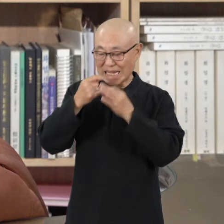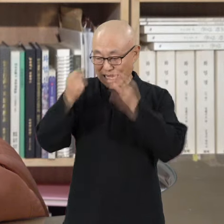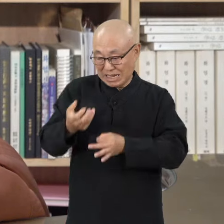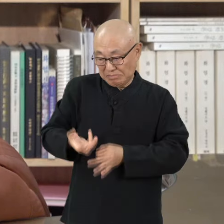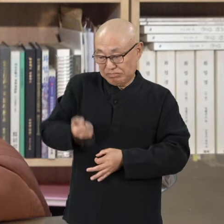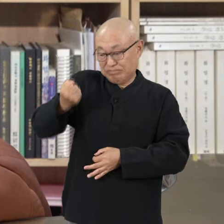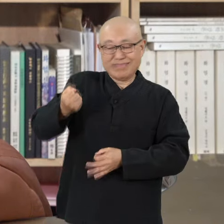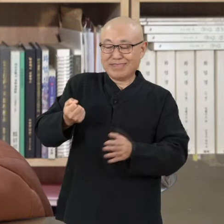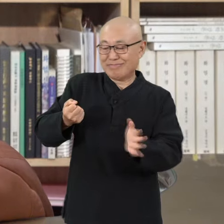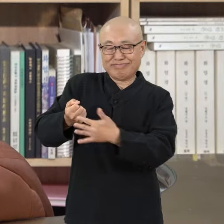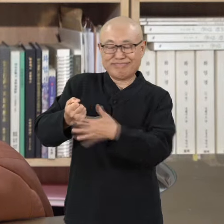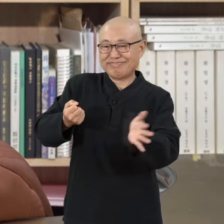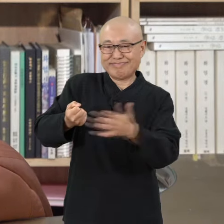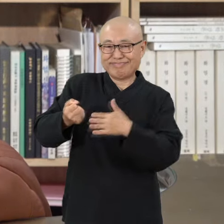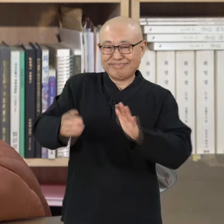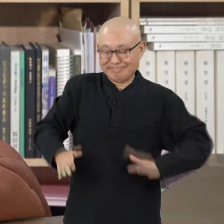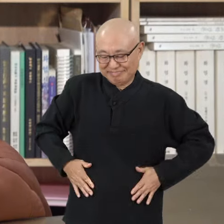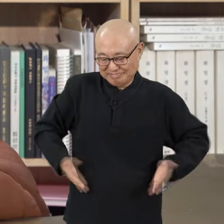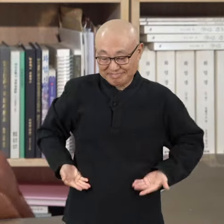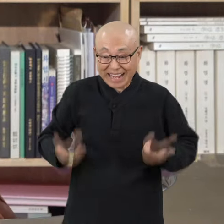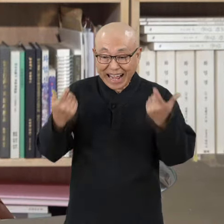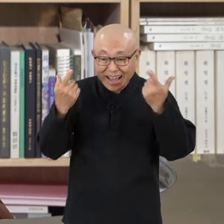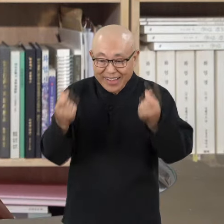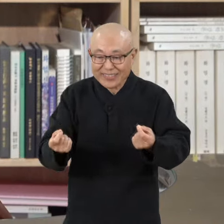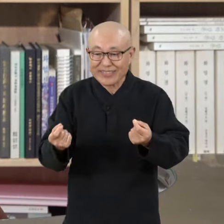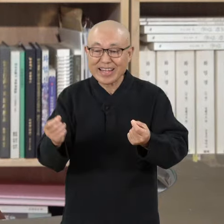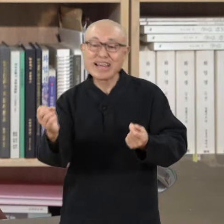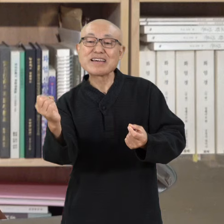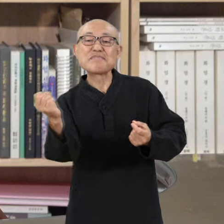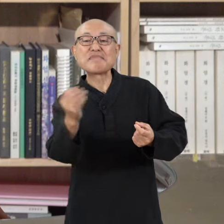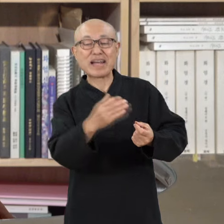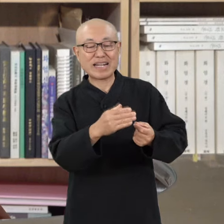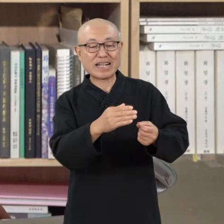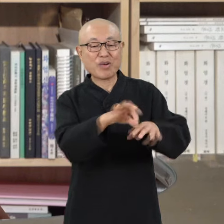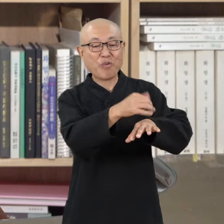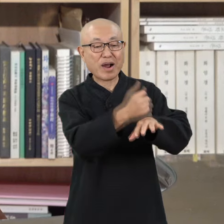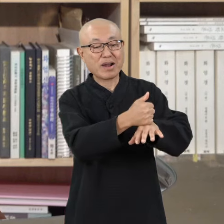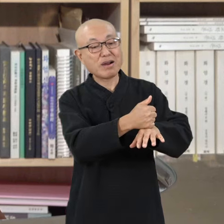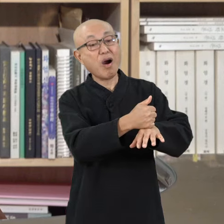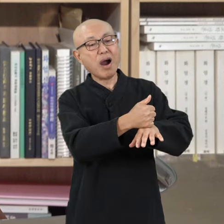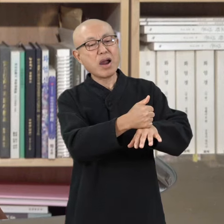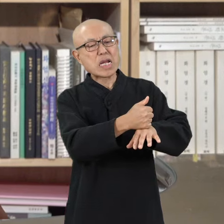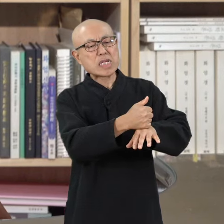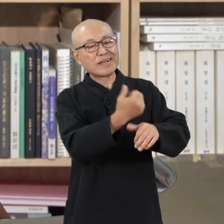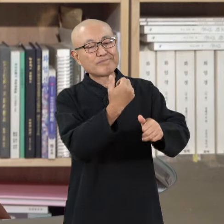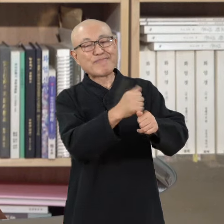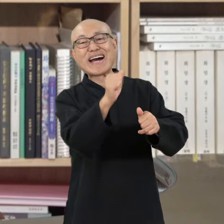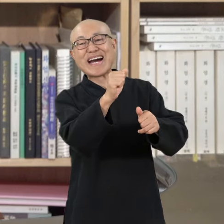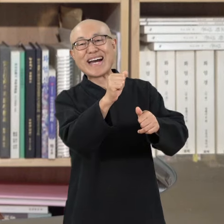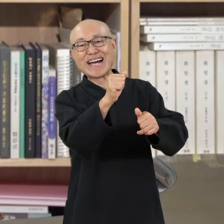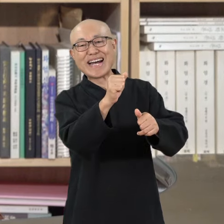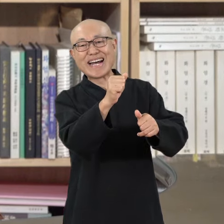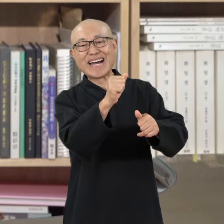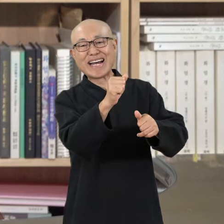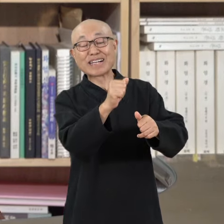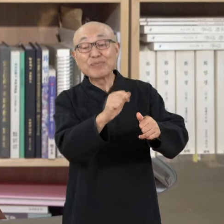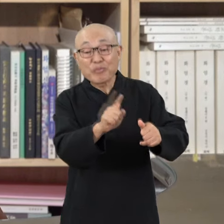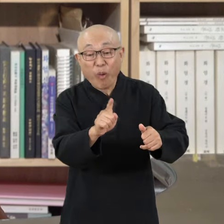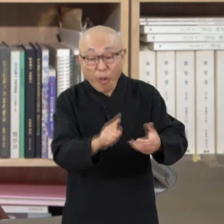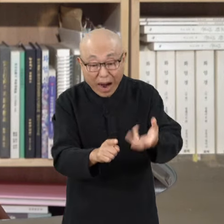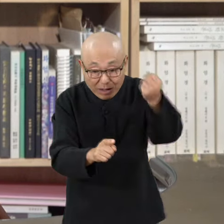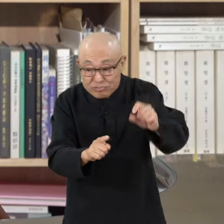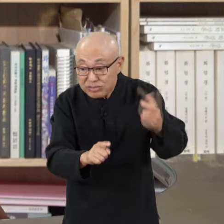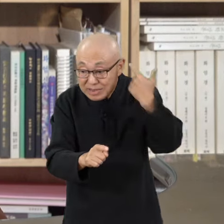없는 없는 재산입니다 그러면 이제 임금이 너무 황당해서 그럼 너는 무엇을 갖고